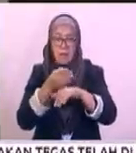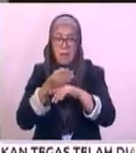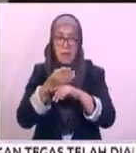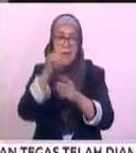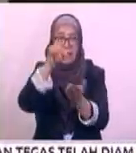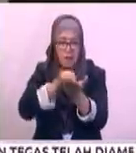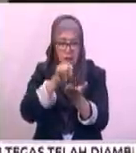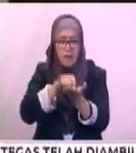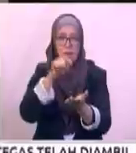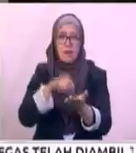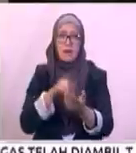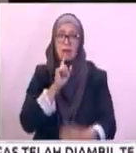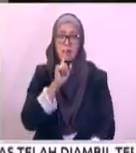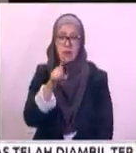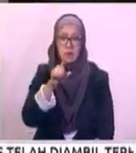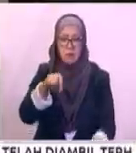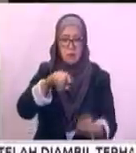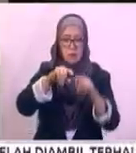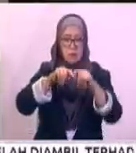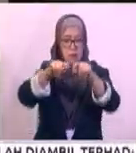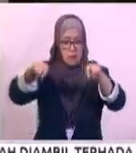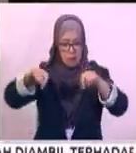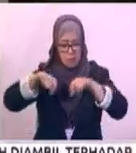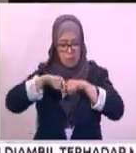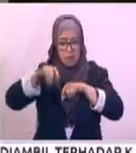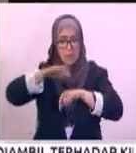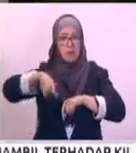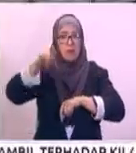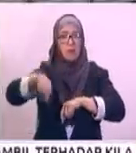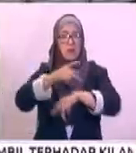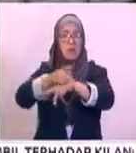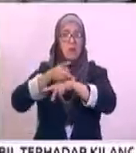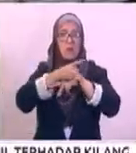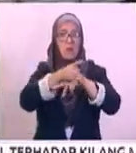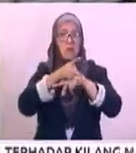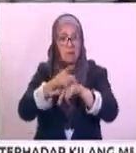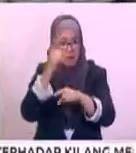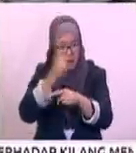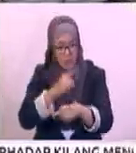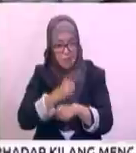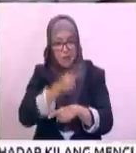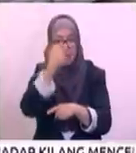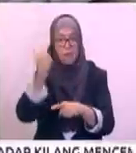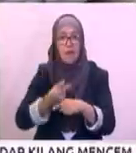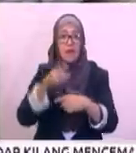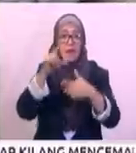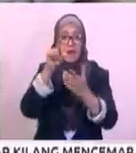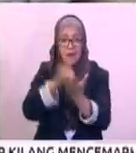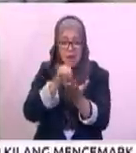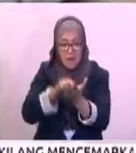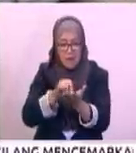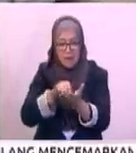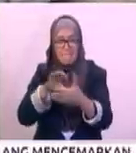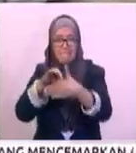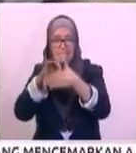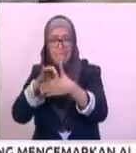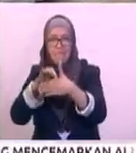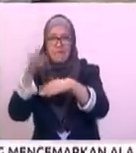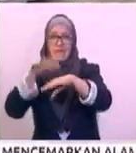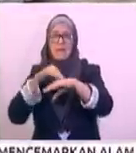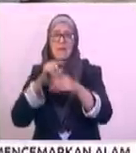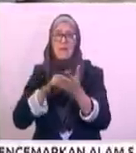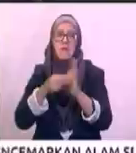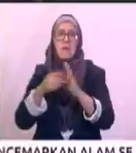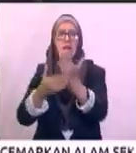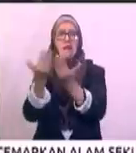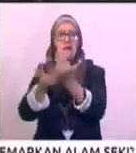kawasan itu kita kena jaga betul-betul lah. Pasal ayam ni, ayam pedaging ni, orang panggil ayam pedaging ni, dia mudah nak kena penyakit. Kalau kita sentiasa